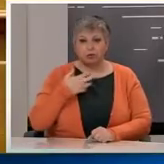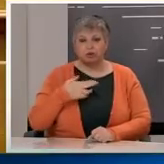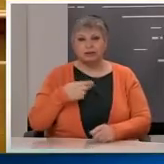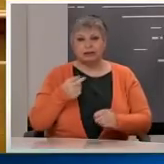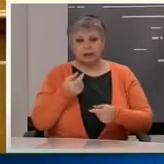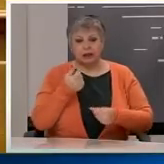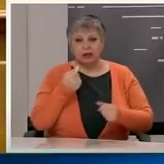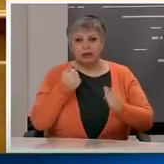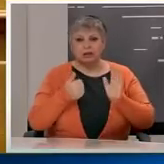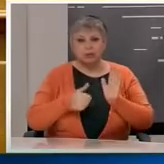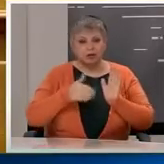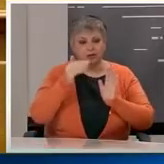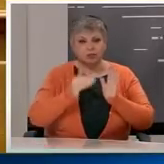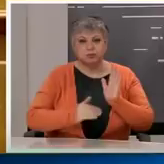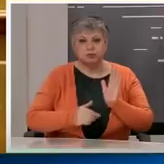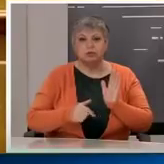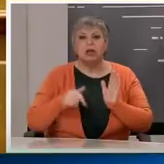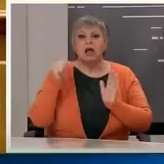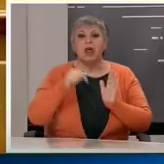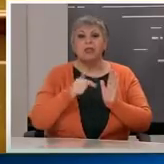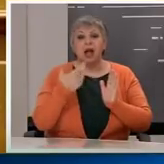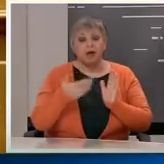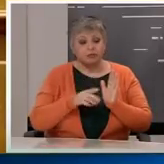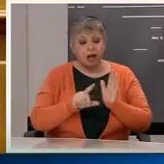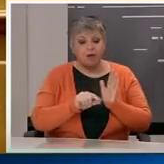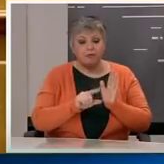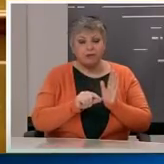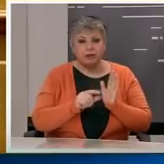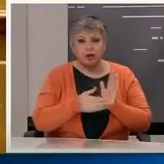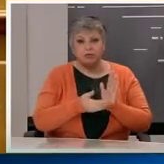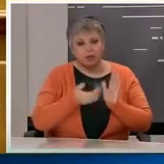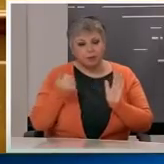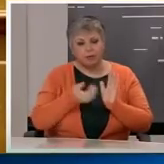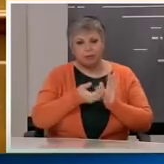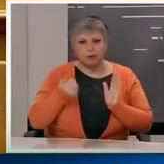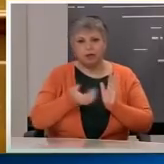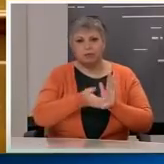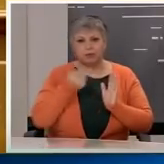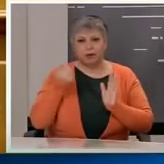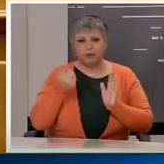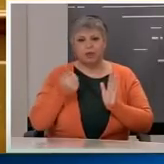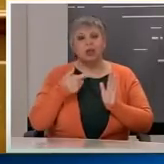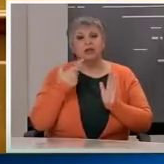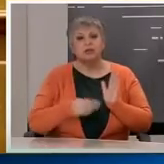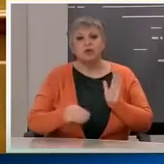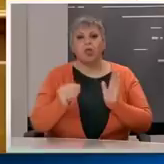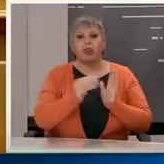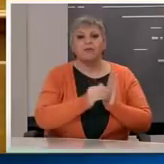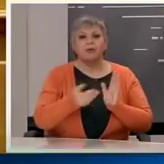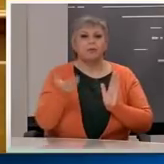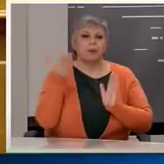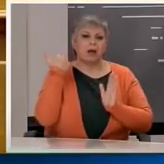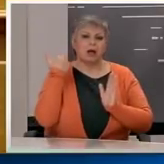έβγαζε φτηνά και αποτελεσματικά φάρμακα από την κυκλοφορία, θα τα υποκαθιστούσε με